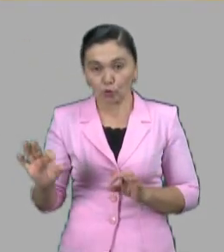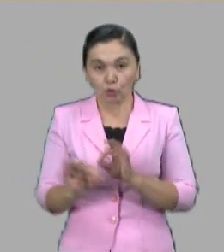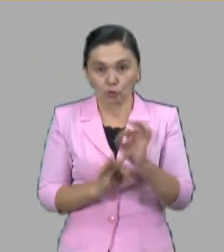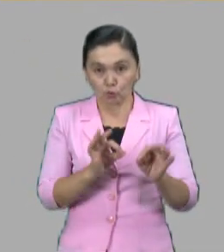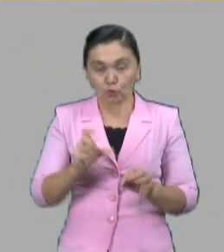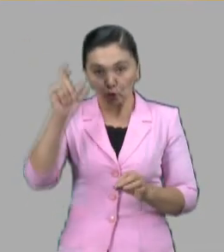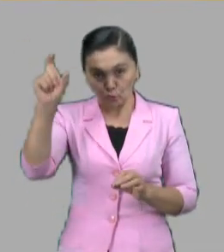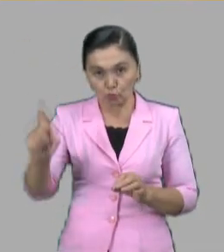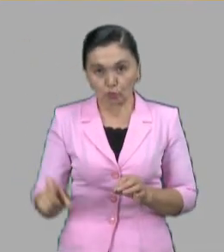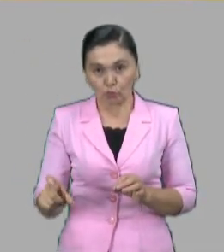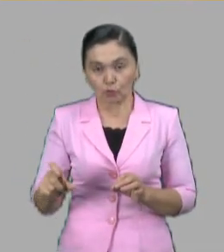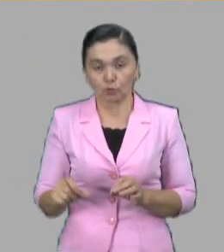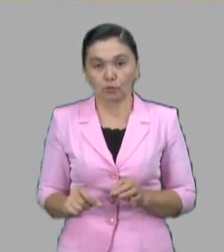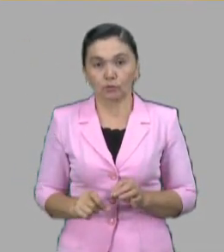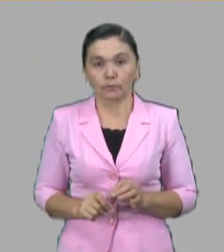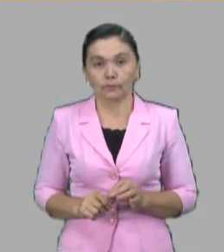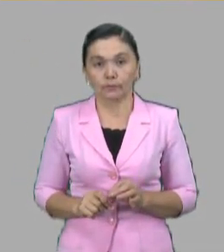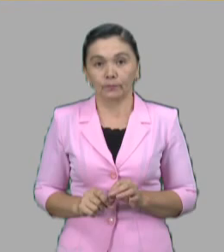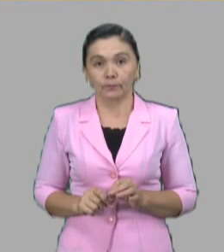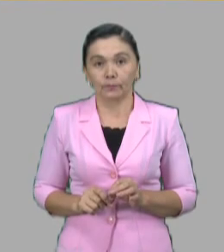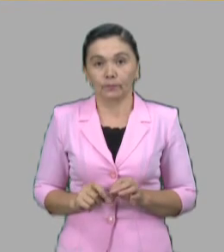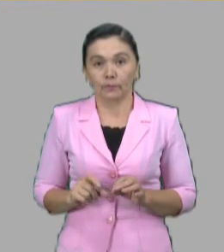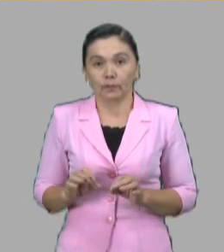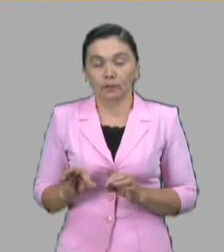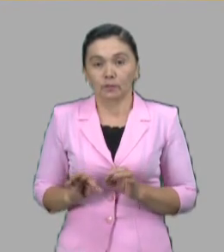сүрөтчү, сүрөтчү.